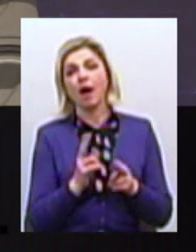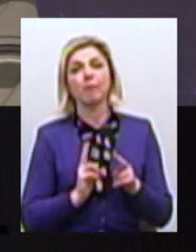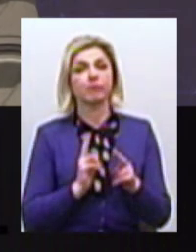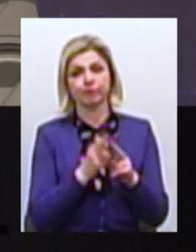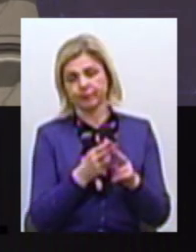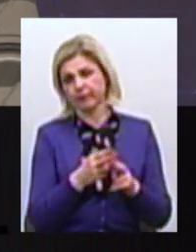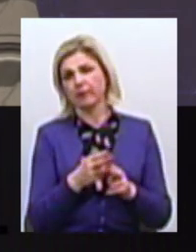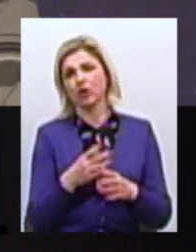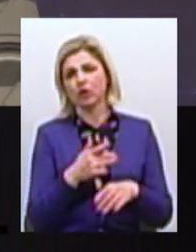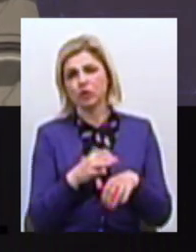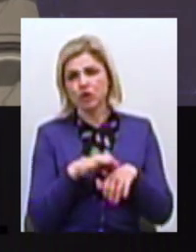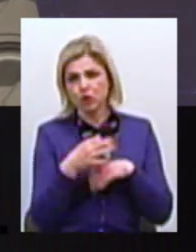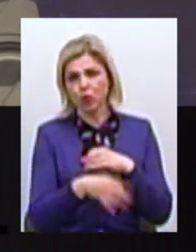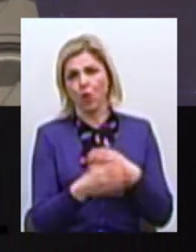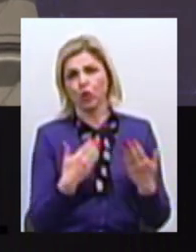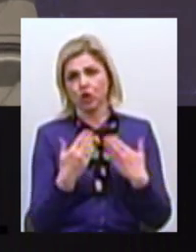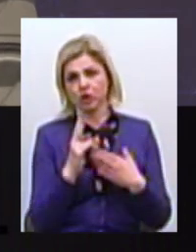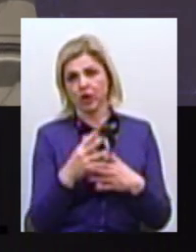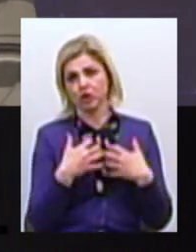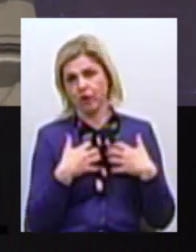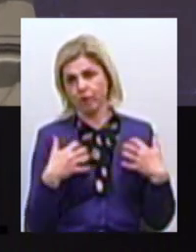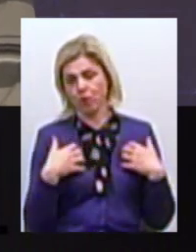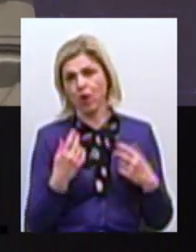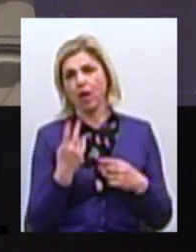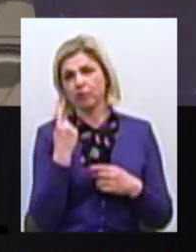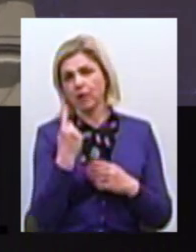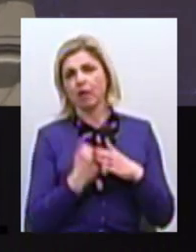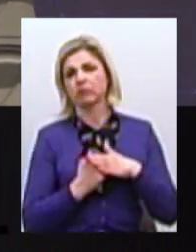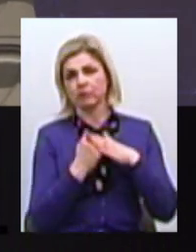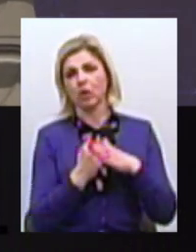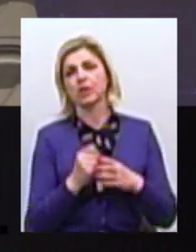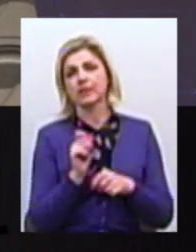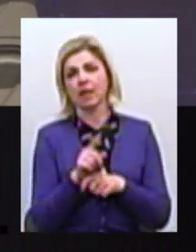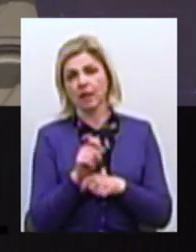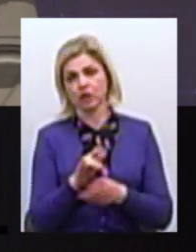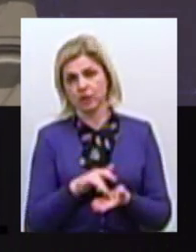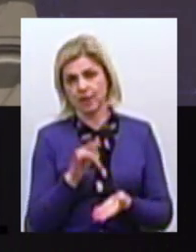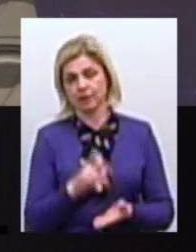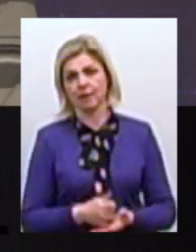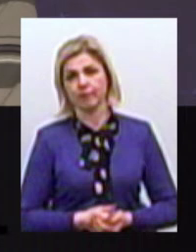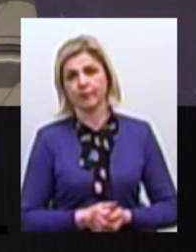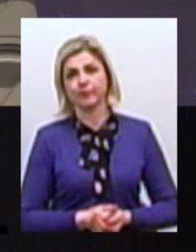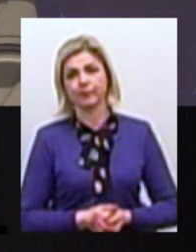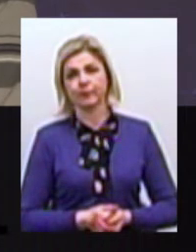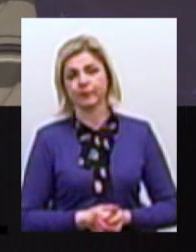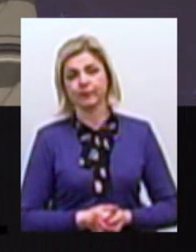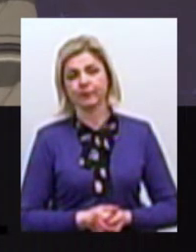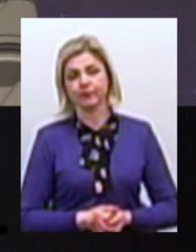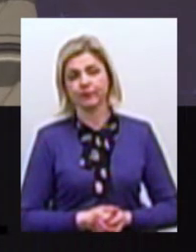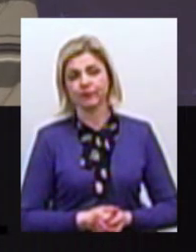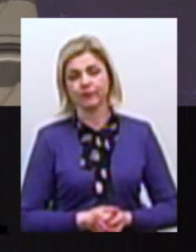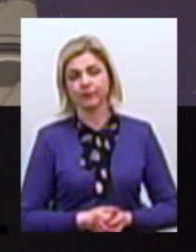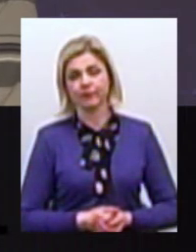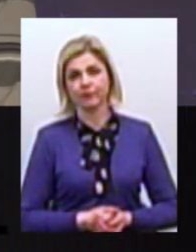жестокого обращения к животным, потому что это является как основной задачей тоже Центра. Спасибо. Ну,